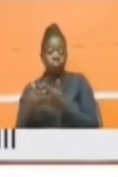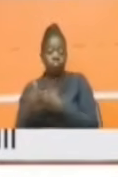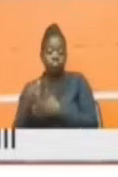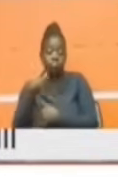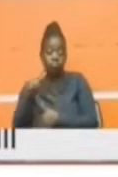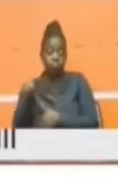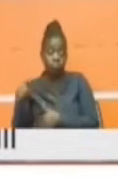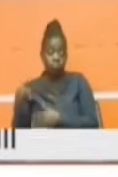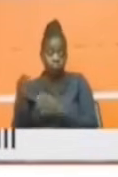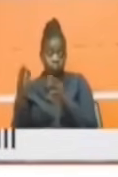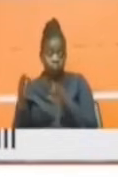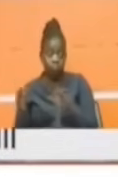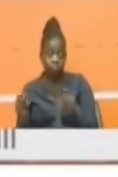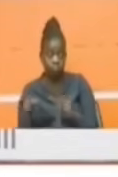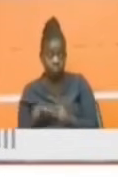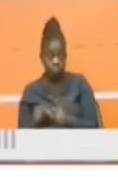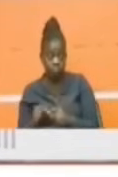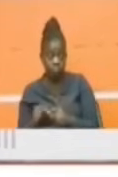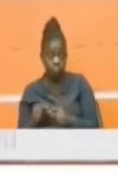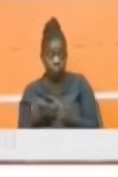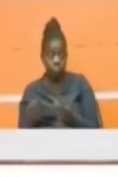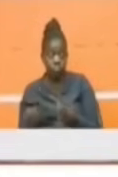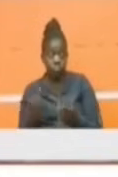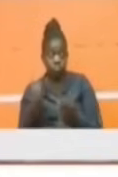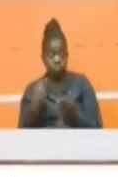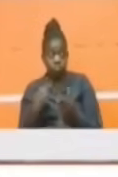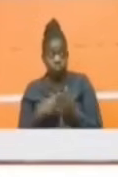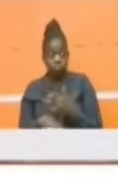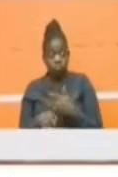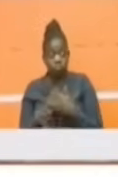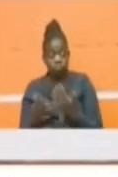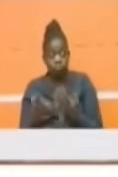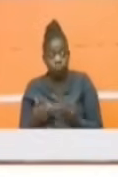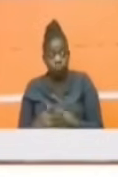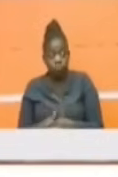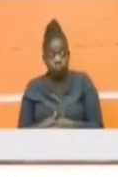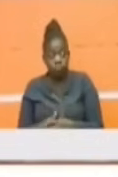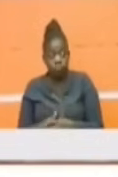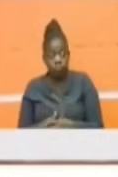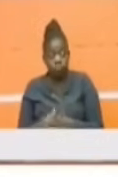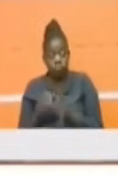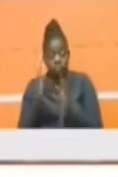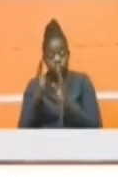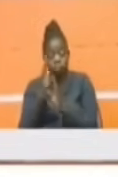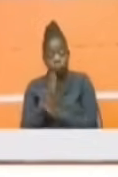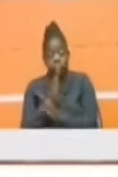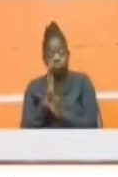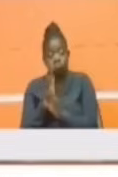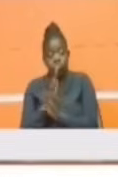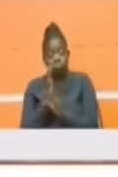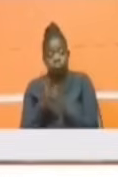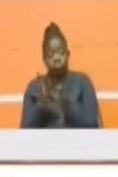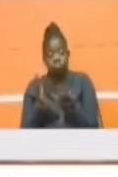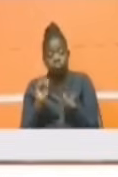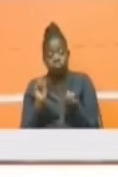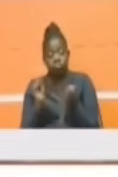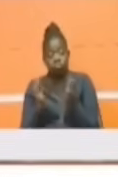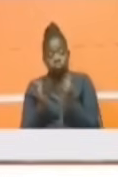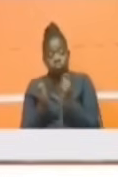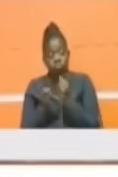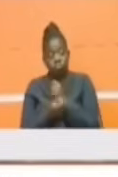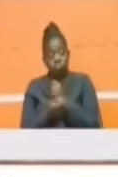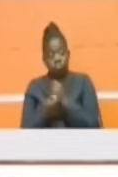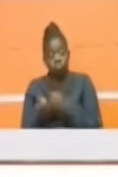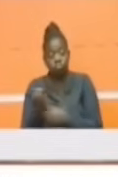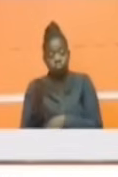ekirala ekyensogasoga anti baatugamba nti alima ensogasoga teyeewala mayiba naye enjogera eyo twagikyusiza ffe tugamba